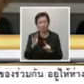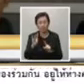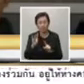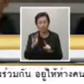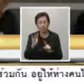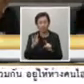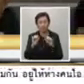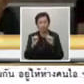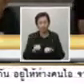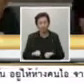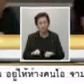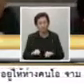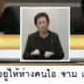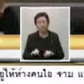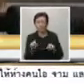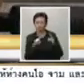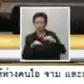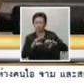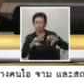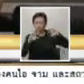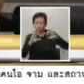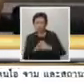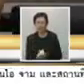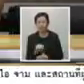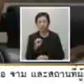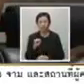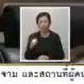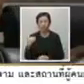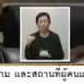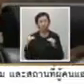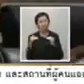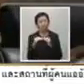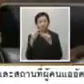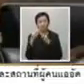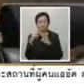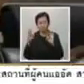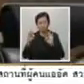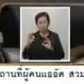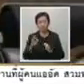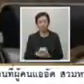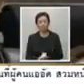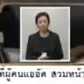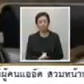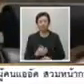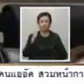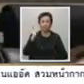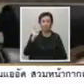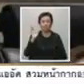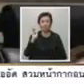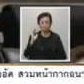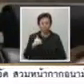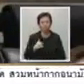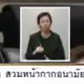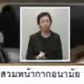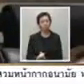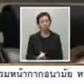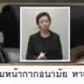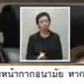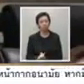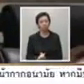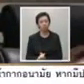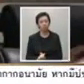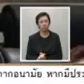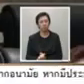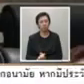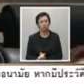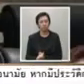ลงมติไม่ไว้วางใจสมาชิกมีอิสระนะครับจากพรรคการเมืองและไม่อยู่ในความผูกมัดแห่งอาณานัตแห่